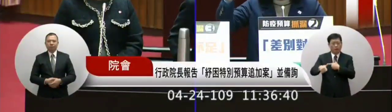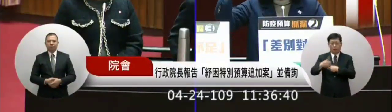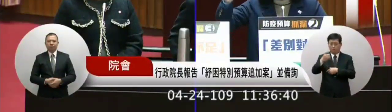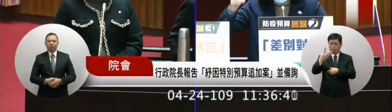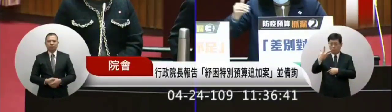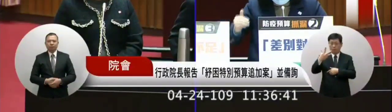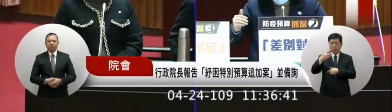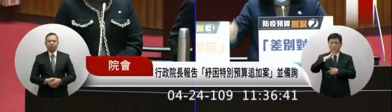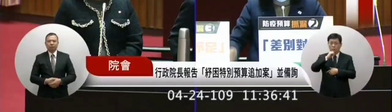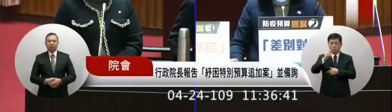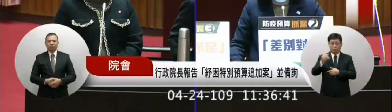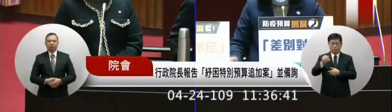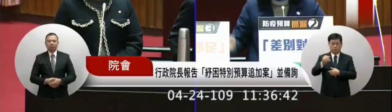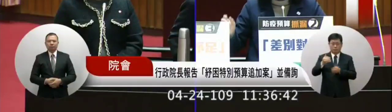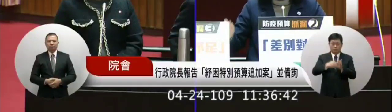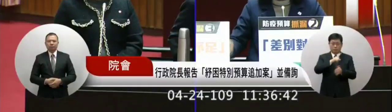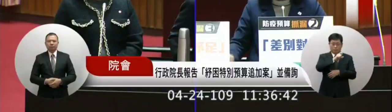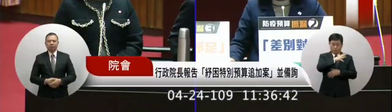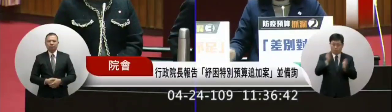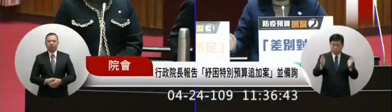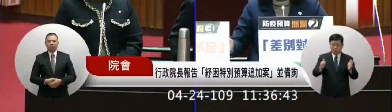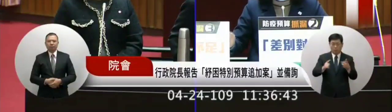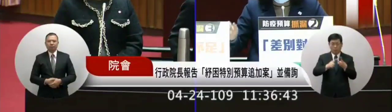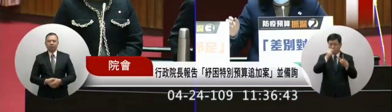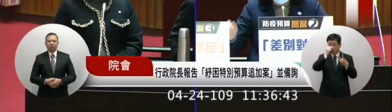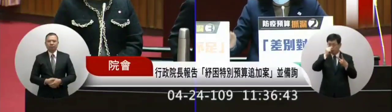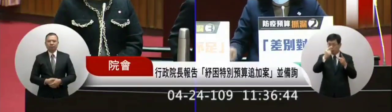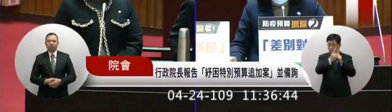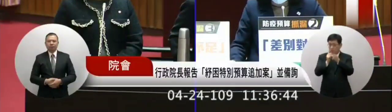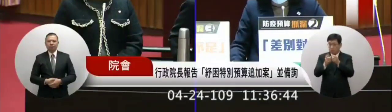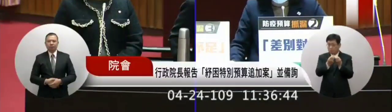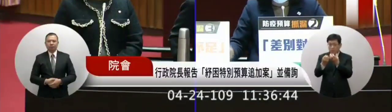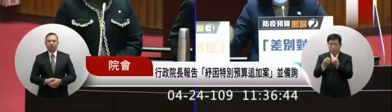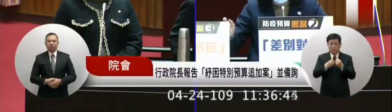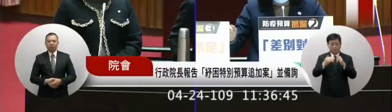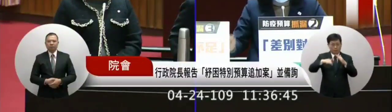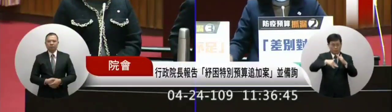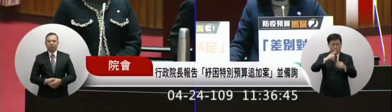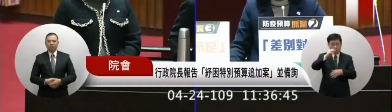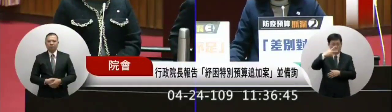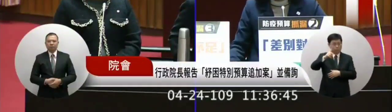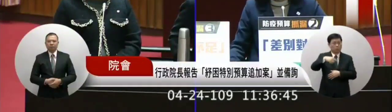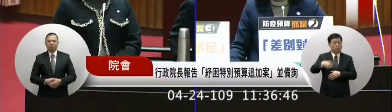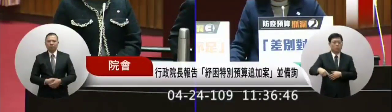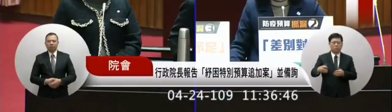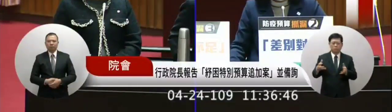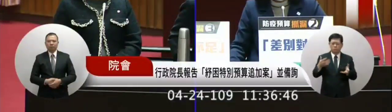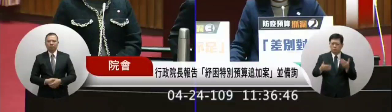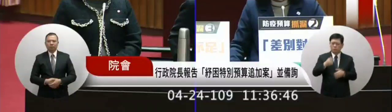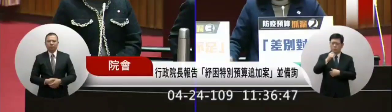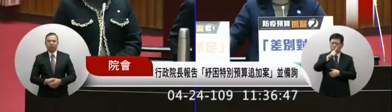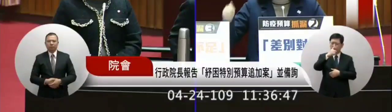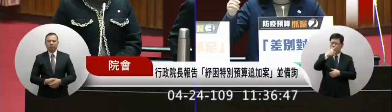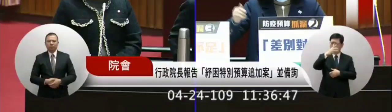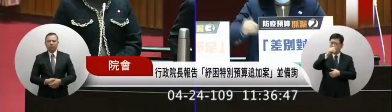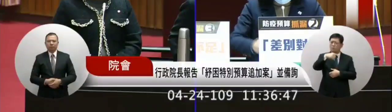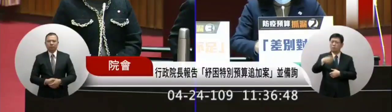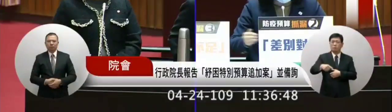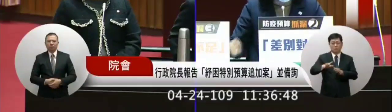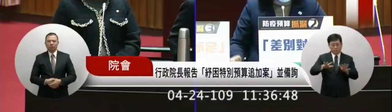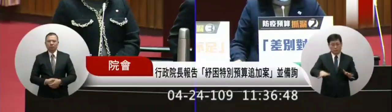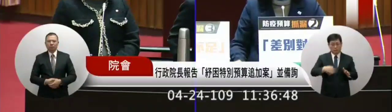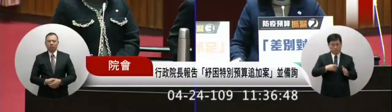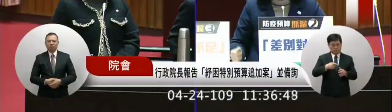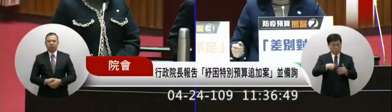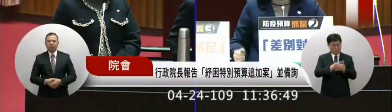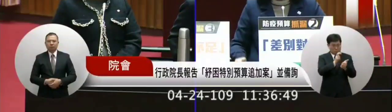个18以上、64以下。以及特殊境遇的家庭啊，大概2万多人，一共其实是116万人。可是您这